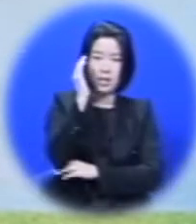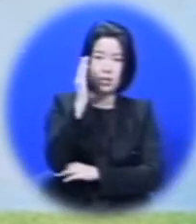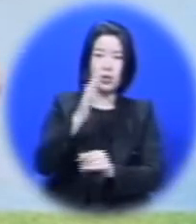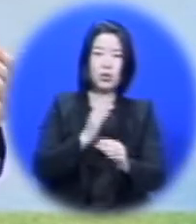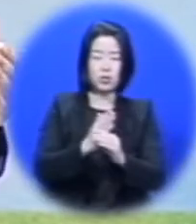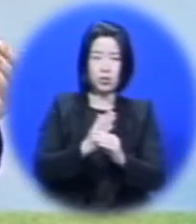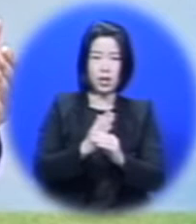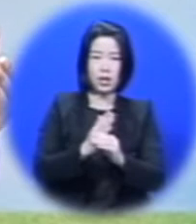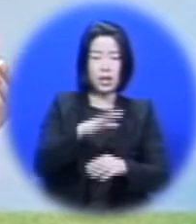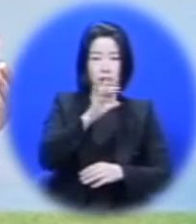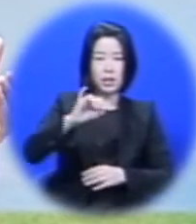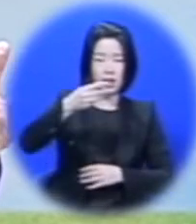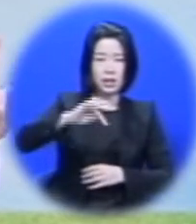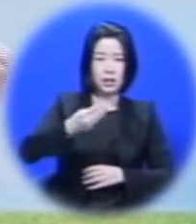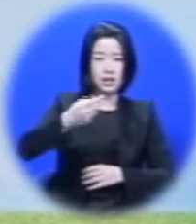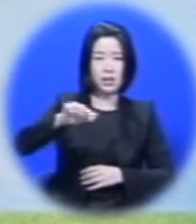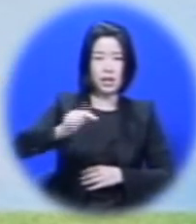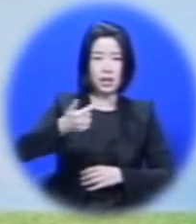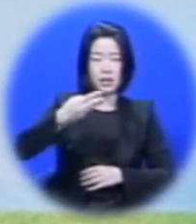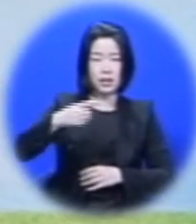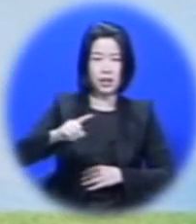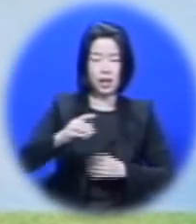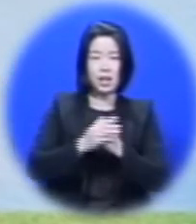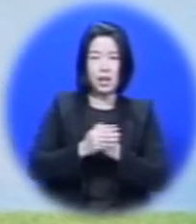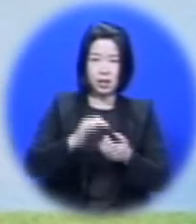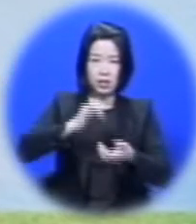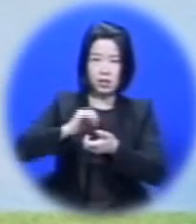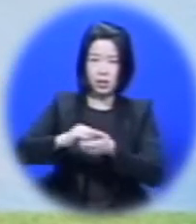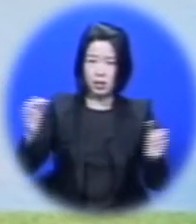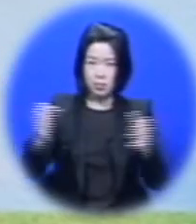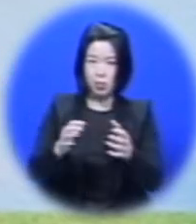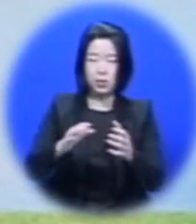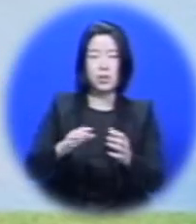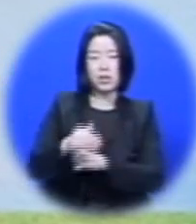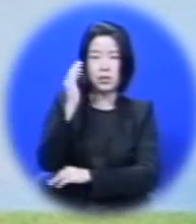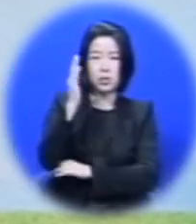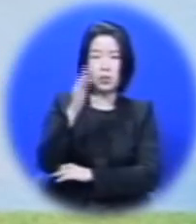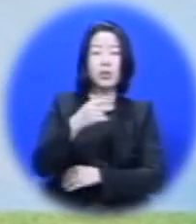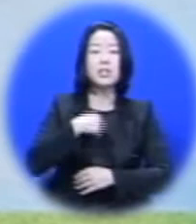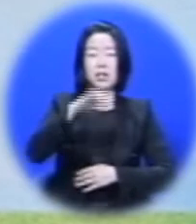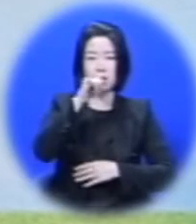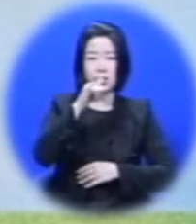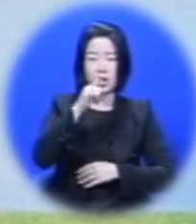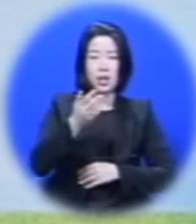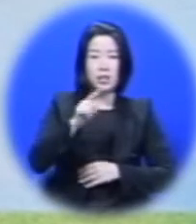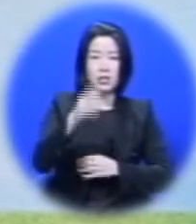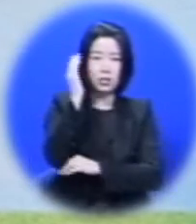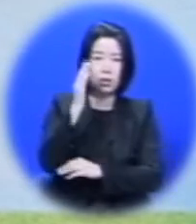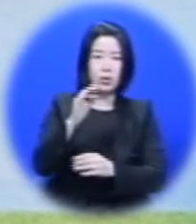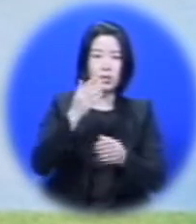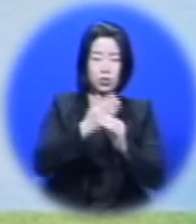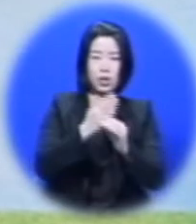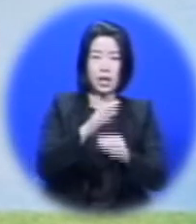애틀랜타 교회 협의회 정기 모임 때 설교를 하셨는데 설교 중에